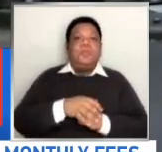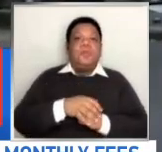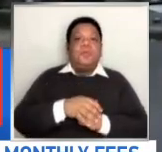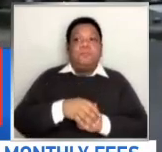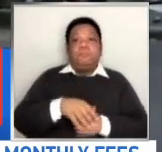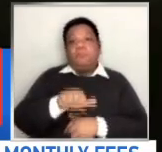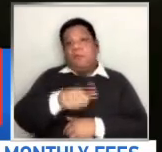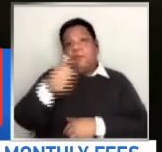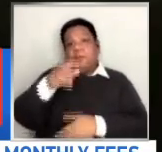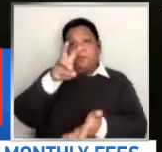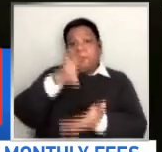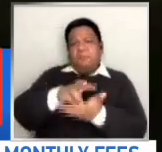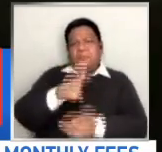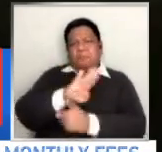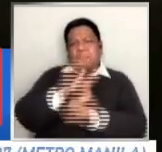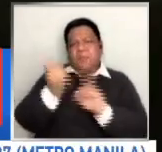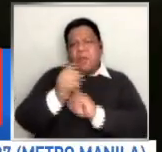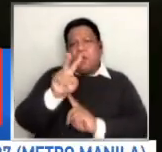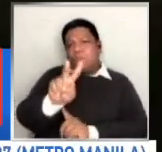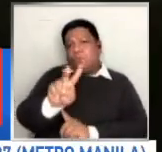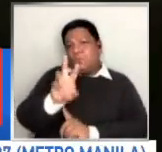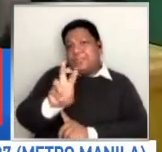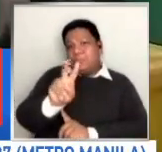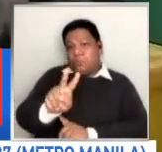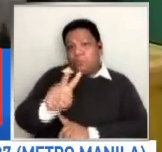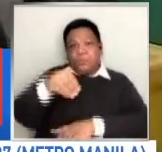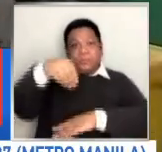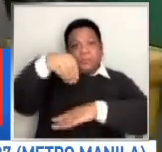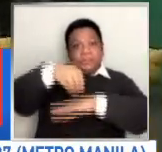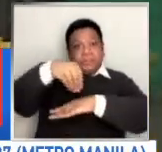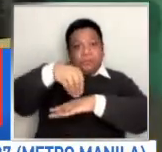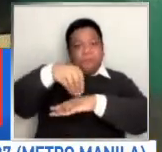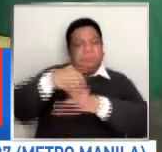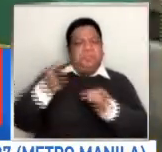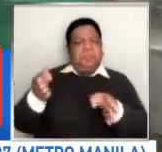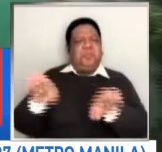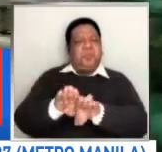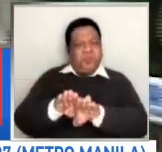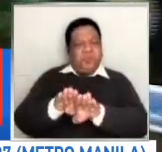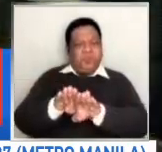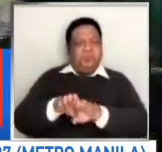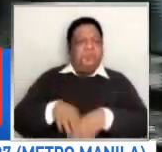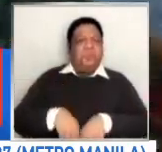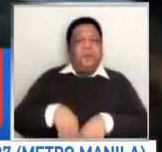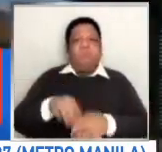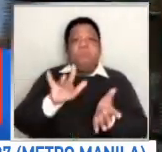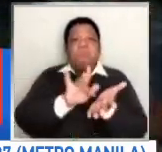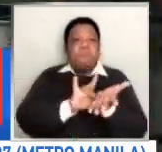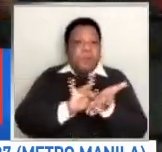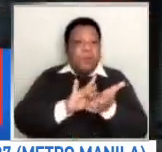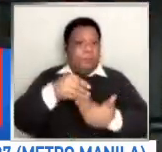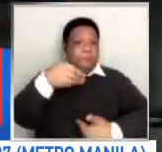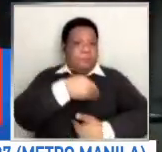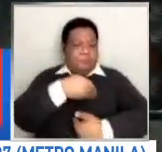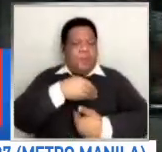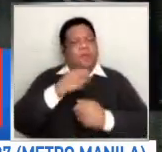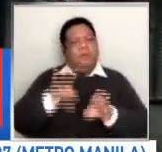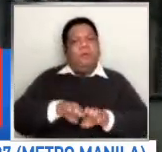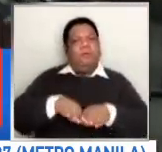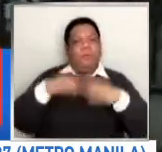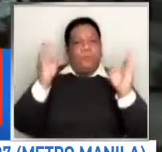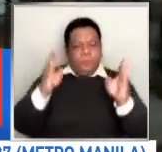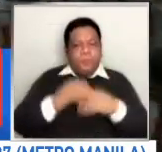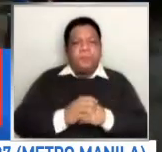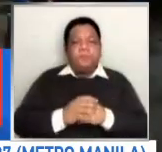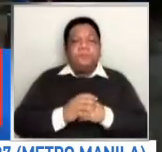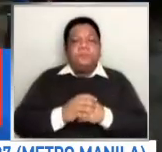rin, pati mga sari-sari store, sarado. Tanging butika at bangko lamang ang magbubukas. Ang abiso naman ng lockdown sa